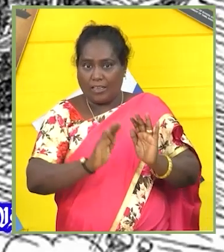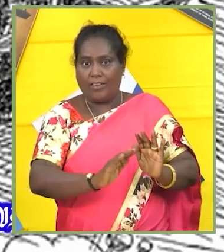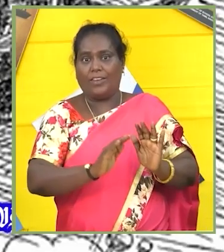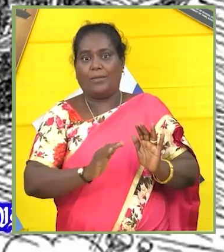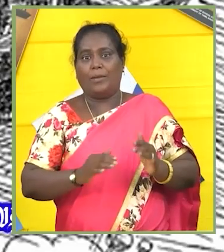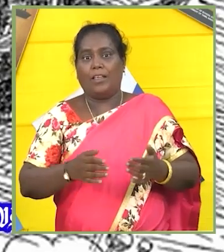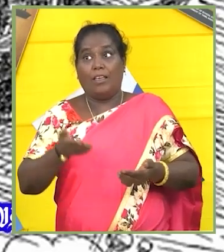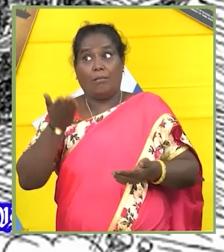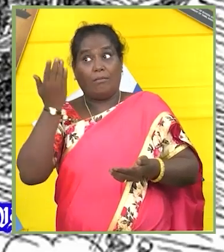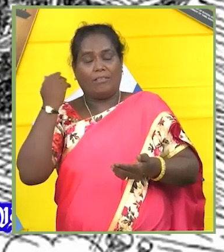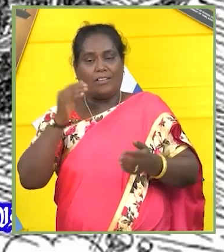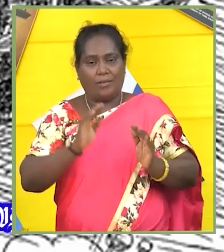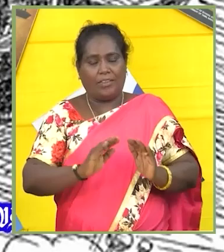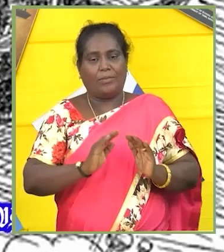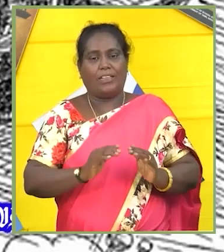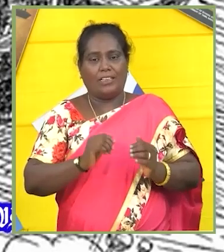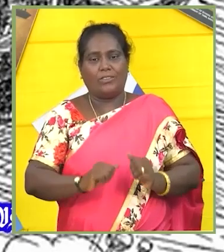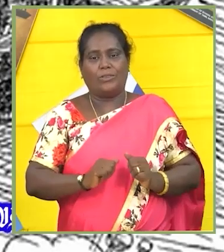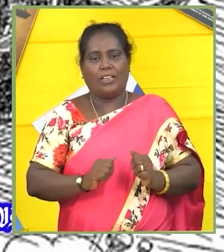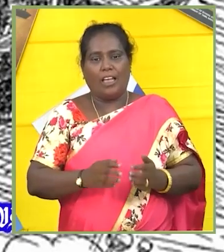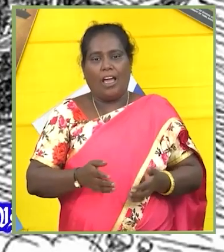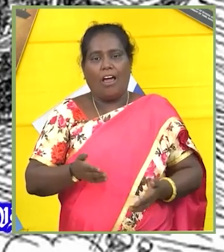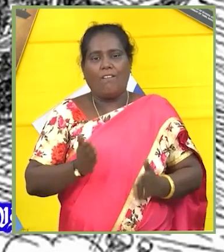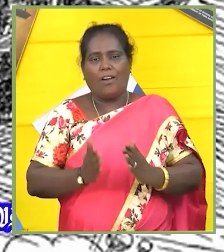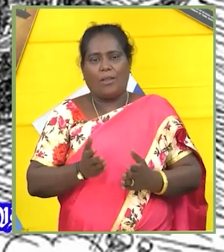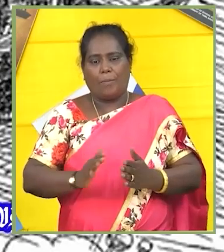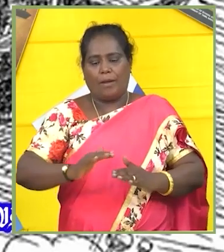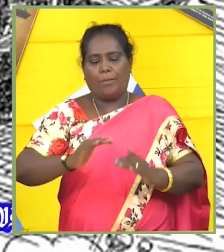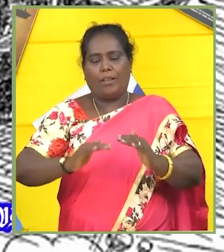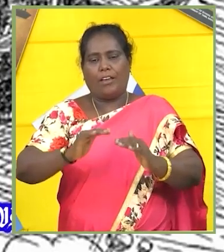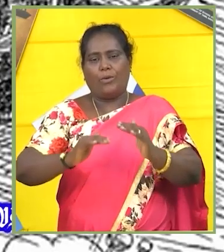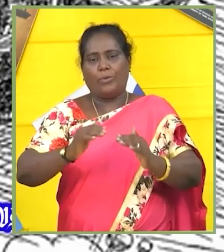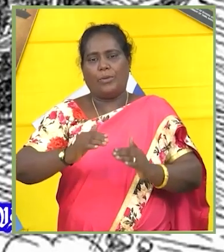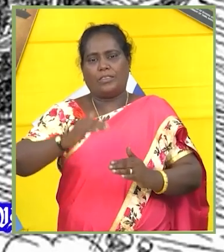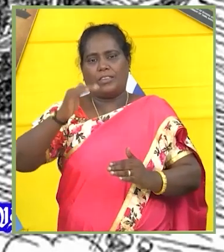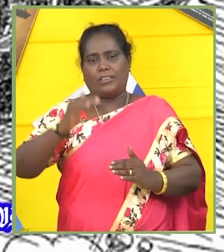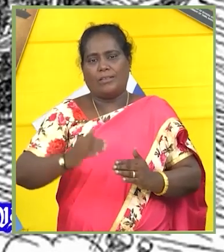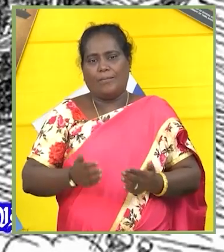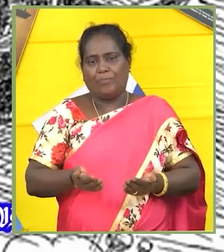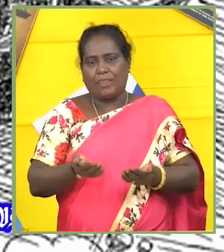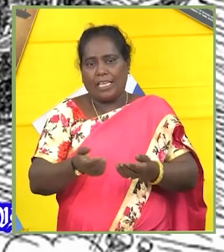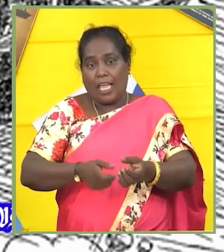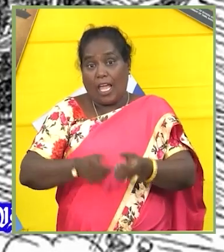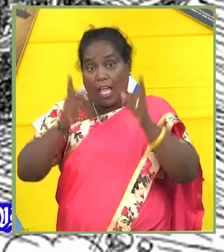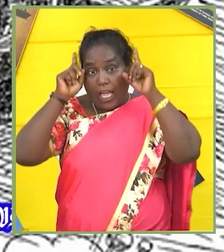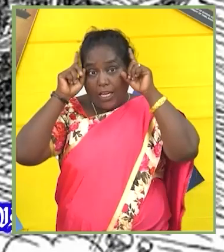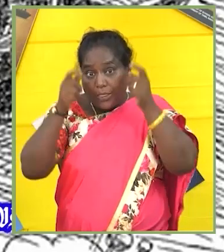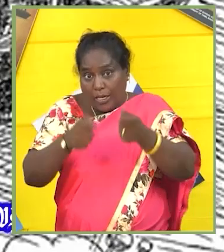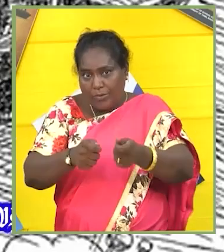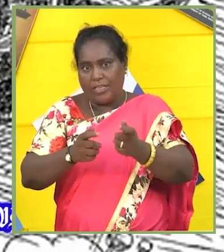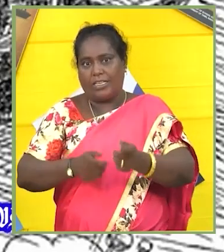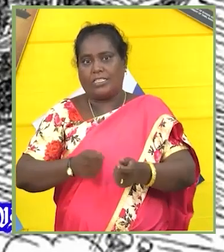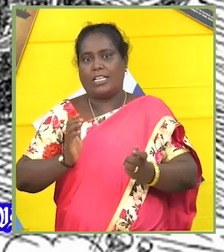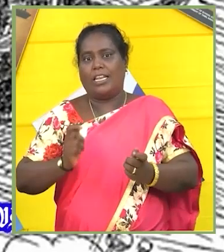நிறைந்தவர்களாக இருக்க வேண்டிய சூழ்நிலையில் நம் பண்டைய தமிழர்கள் இருந்துள்ளனர். அவ்வாறு உருவானதே, படிப்படியாக வளர்ச்சி பெற்று உருவானதே ஏறு தழுவுதல்